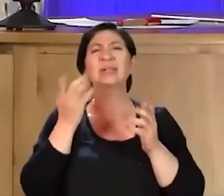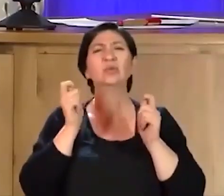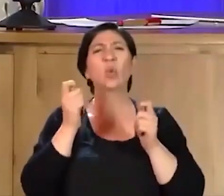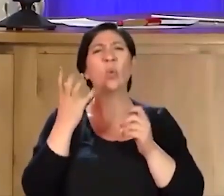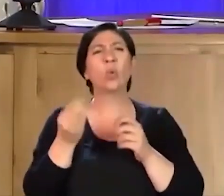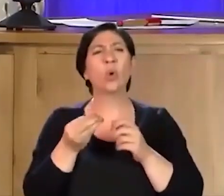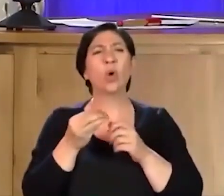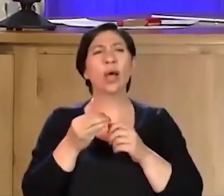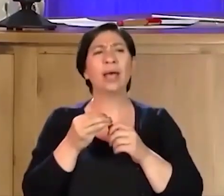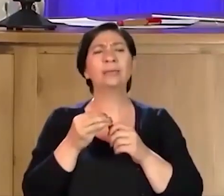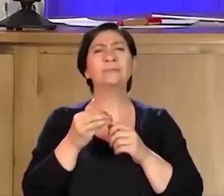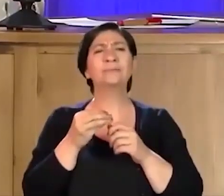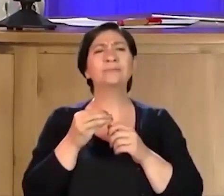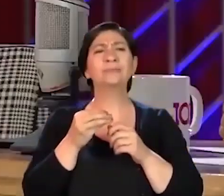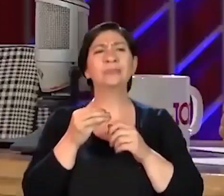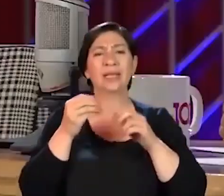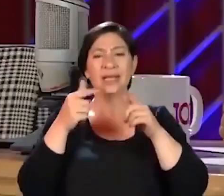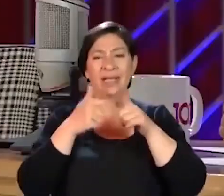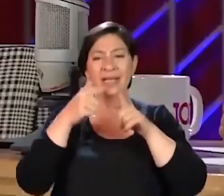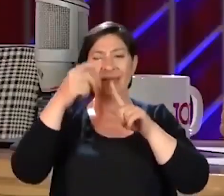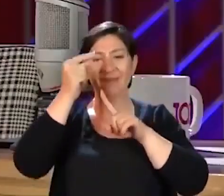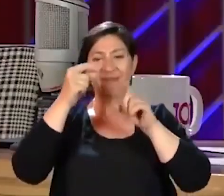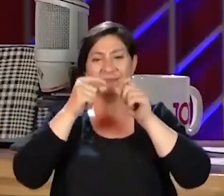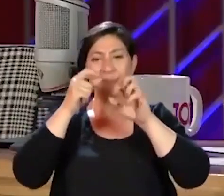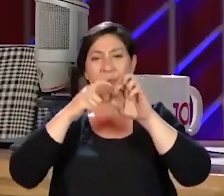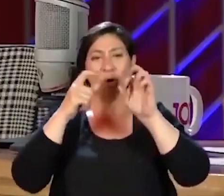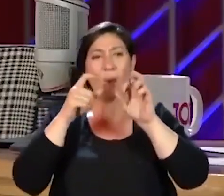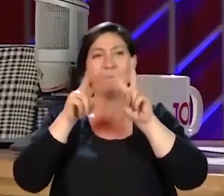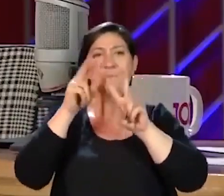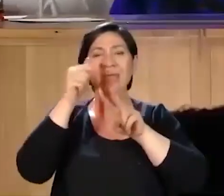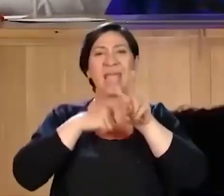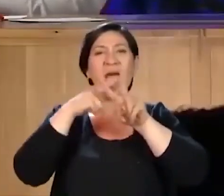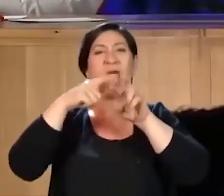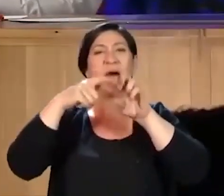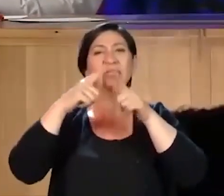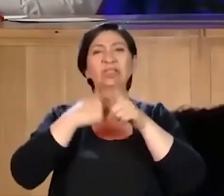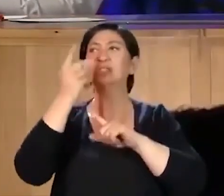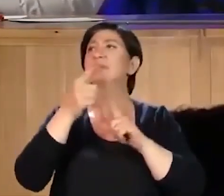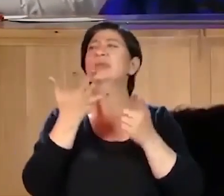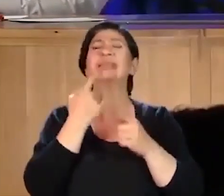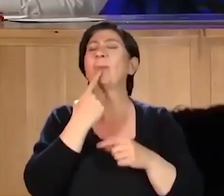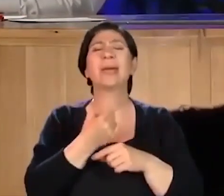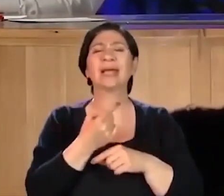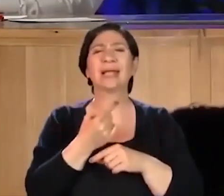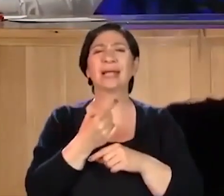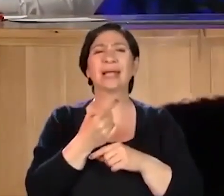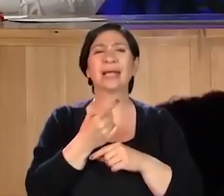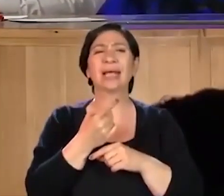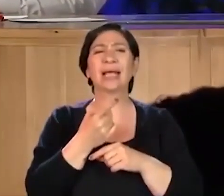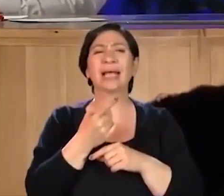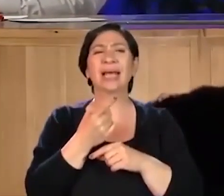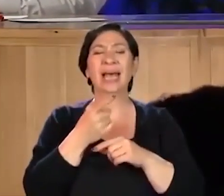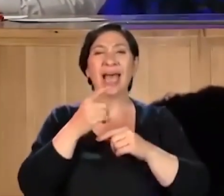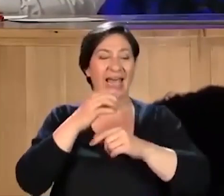çekiliyor? Aslında şöyle fibromiyalji vardı bende. Nedir o? Fibromiyalji böyle bir çeşit yani